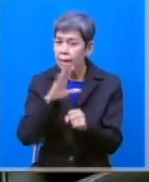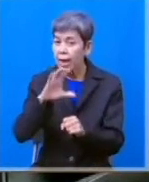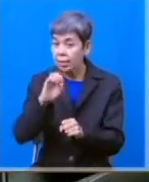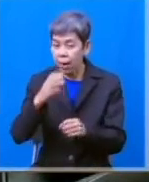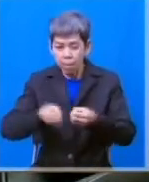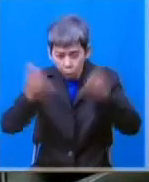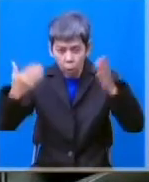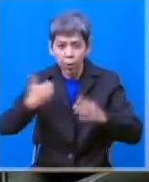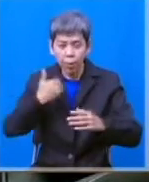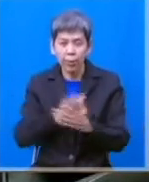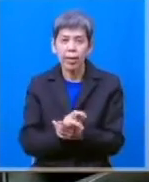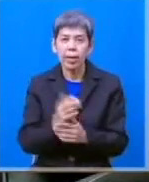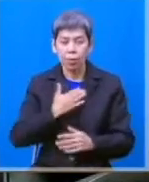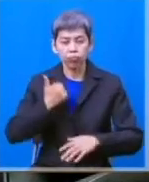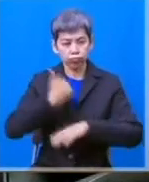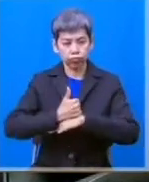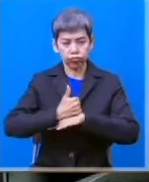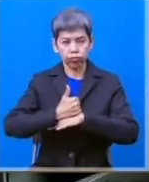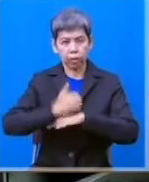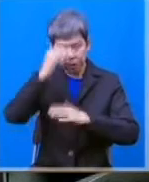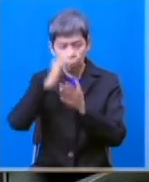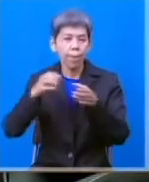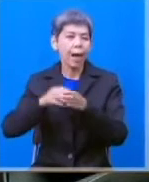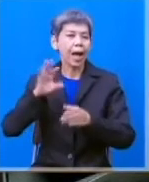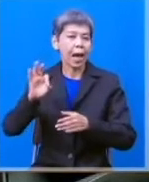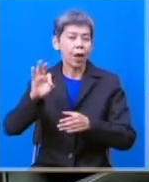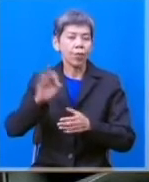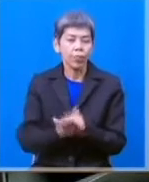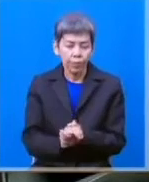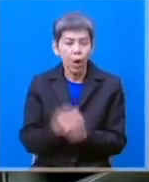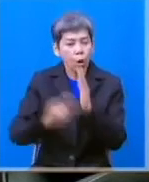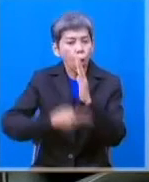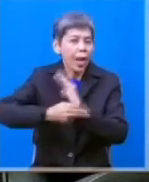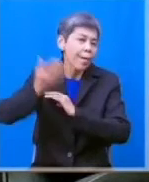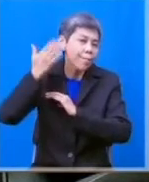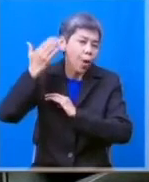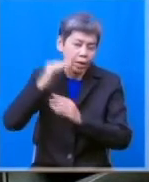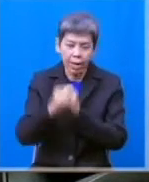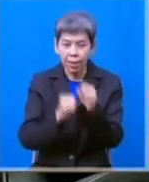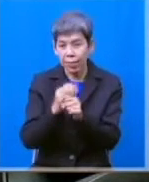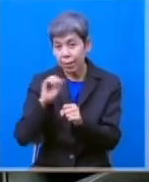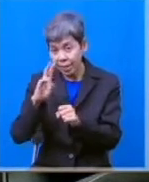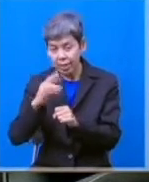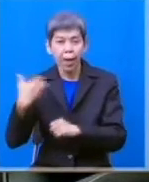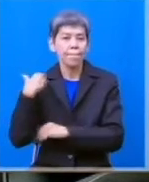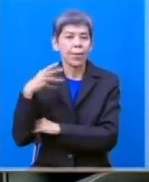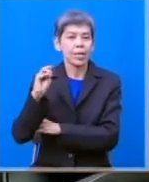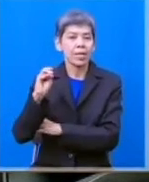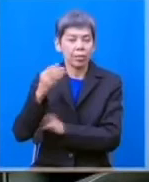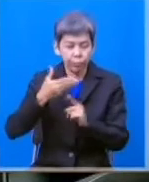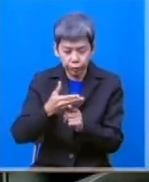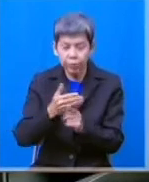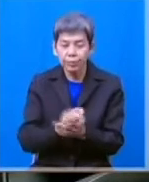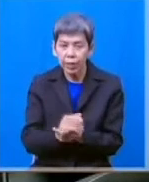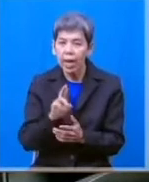เบิดที่ดีการ์เด้นผมเป็นผู้จัดการภาค9นะครับท่านยังยิงกันละปี57ที่ย่านอินบุรีซอยลาดอุ